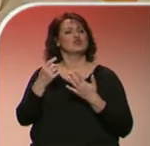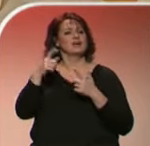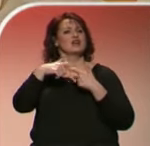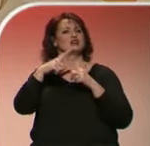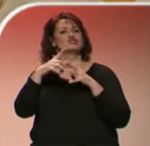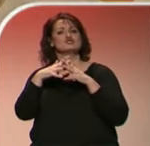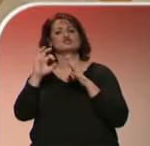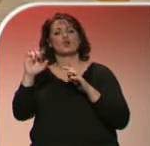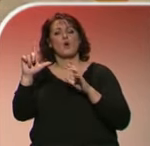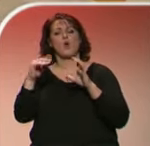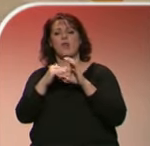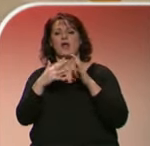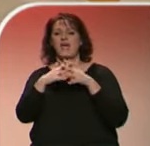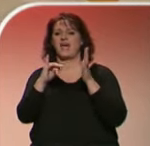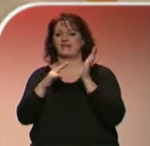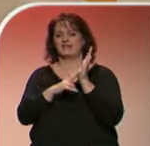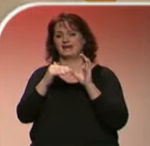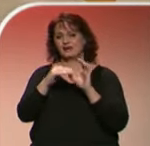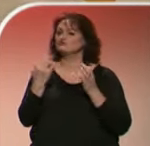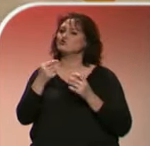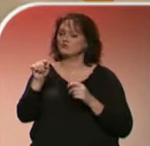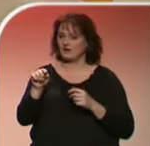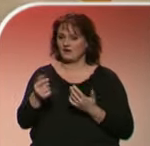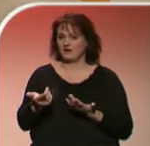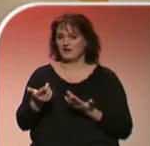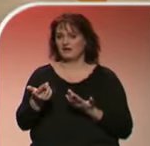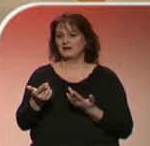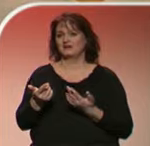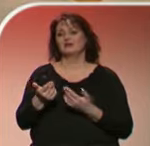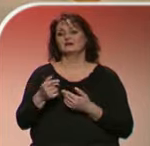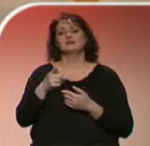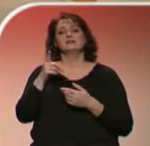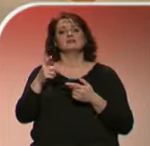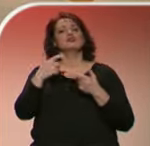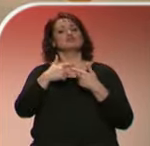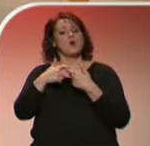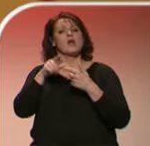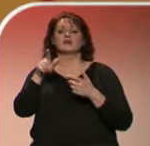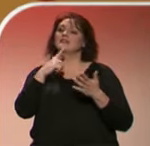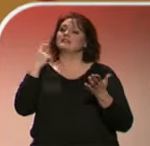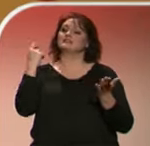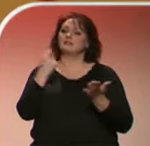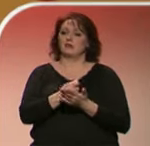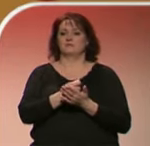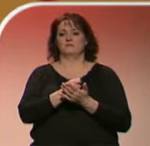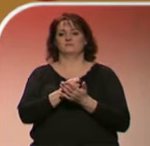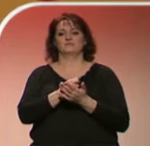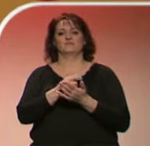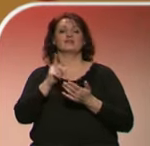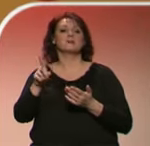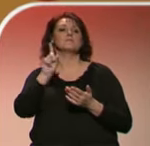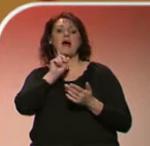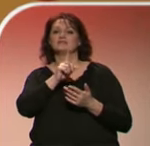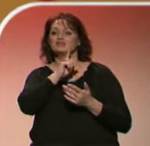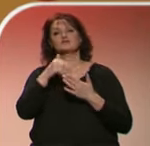to tak ve stručnosti a ve zkratce řekli, možná i malinko ukázali, ještě ukážeme. Určitě, strollering je teda převážně v prvé řadě mateřská